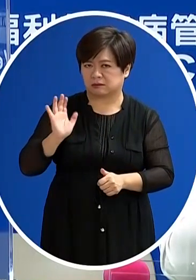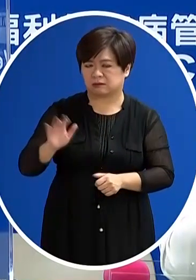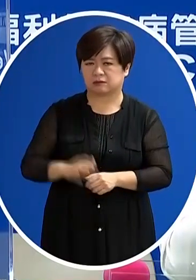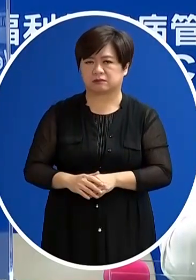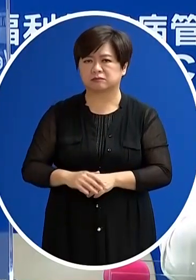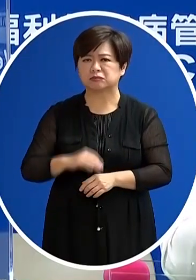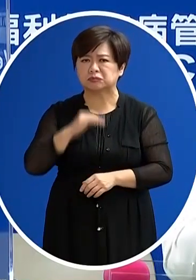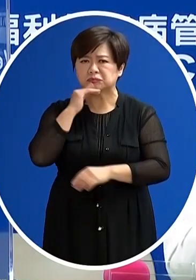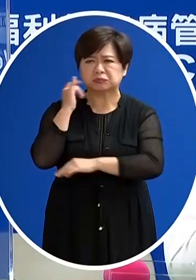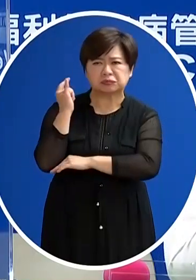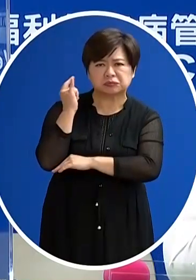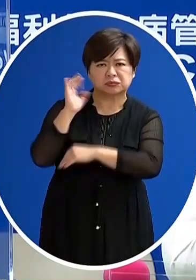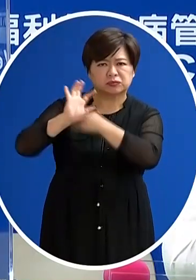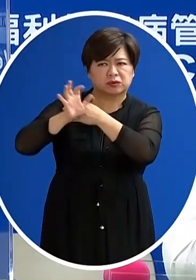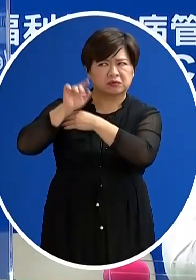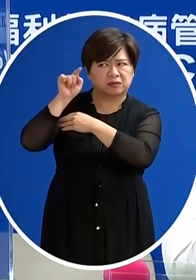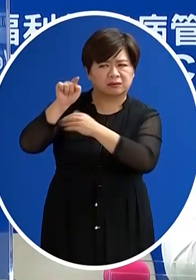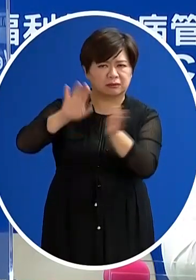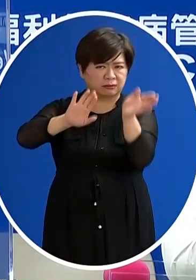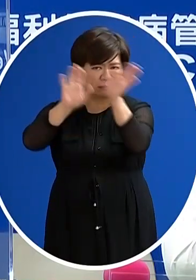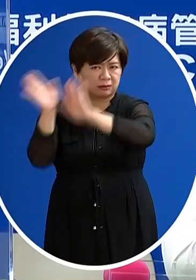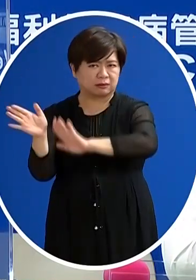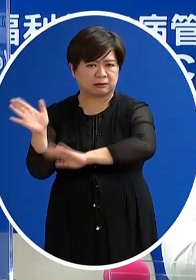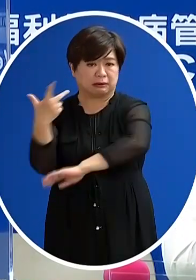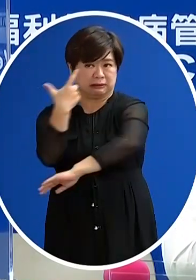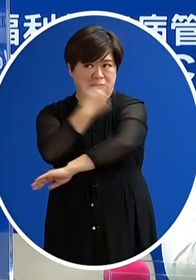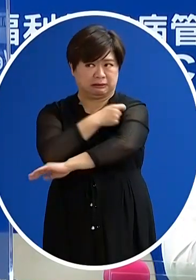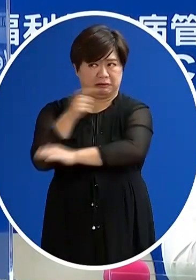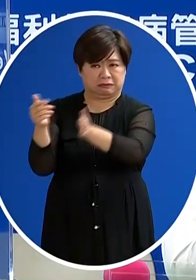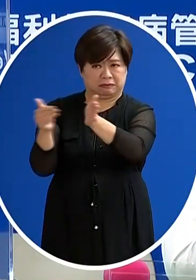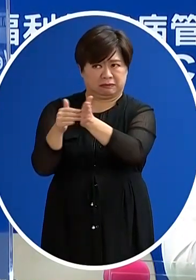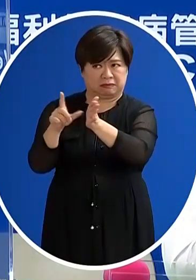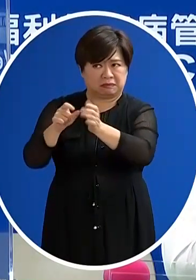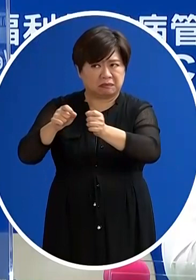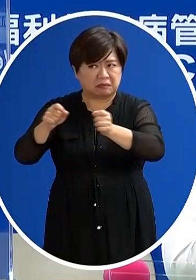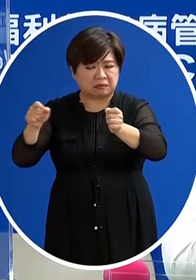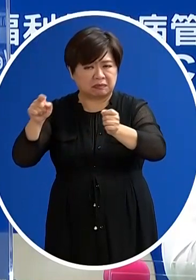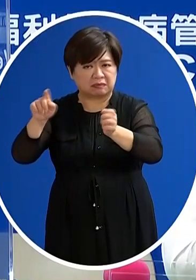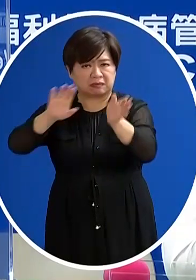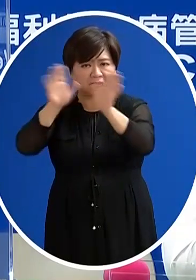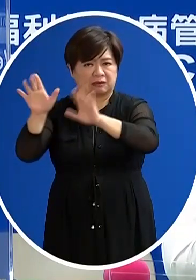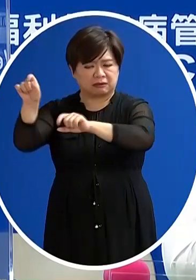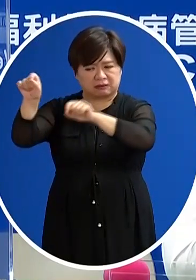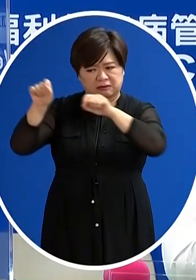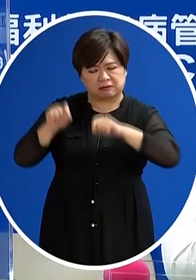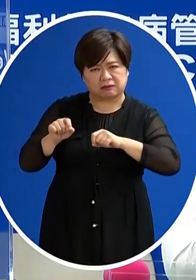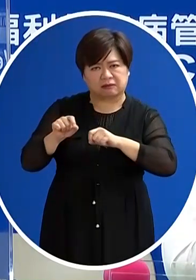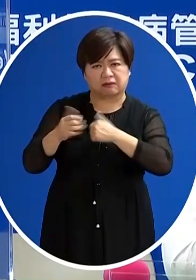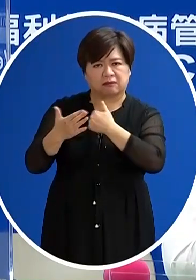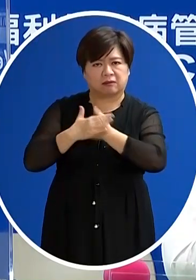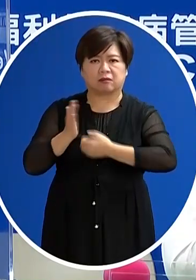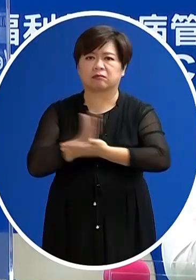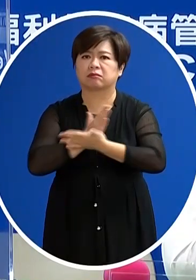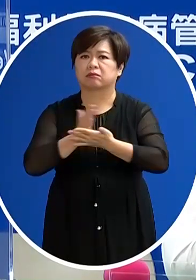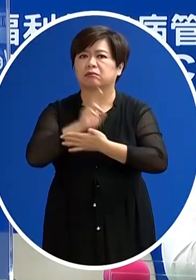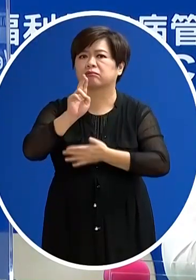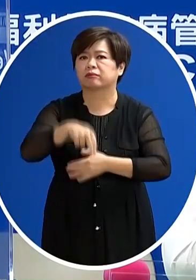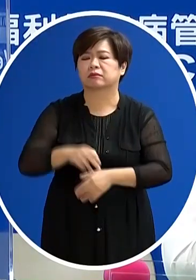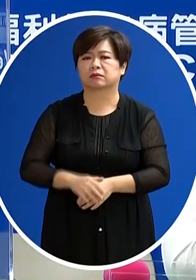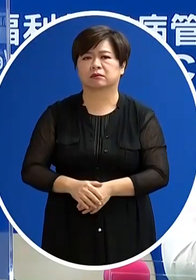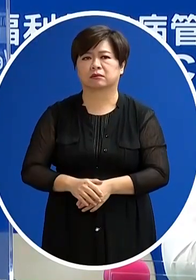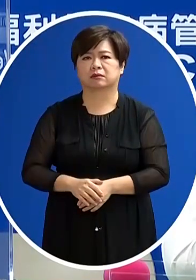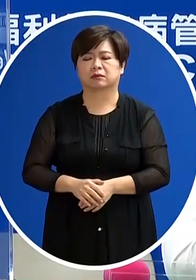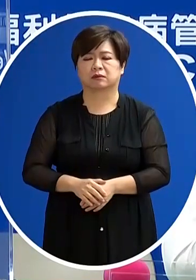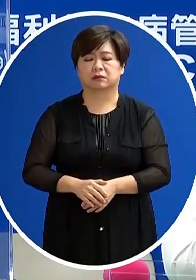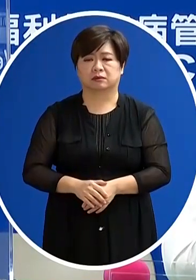外施打的一个情况，好，对我们在这个疫苗的安全性上面也会有帮助。当然一些相关的临